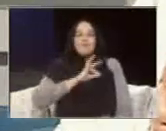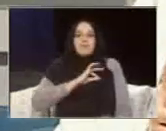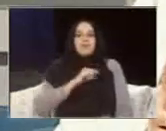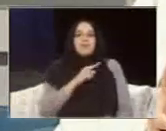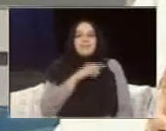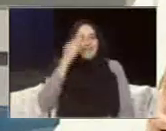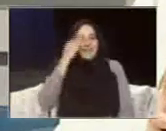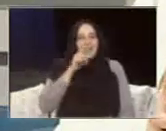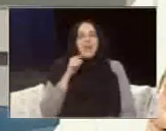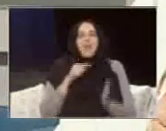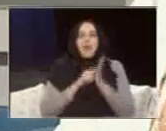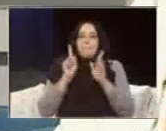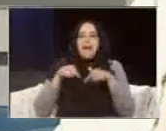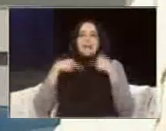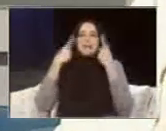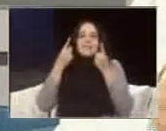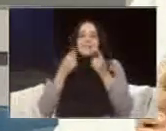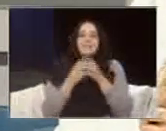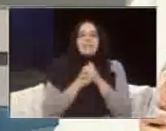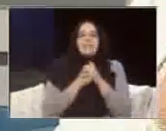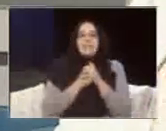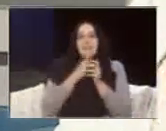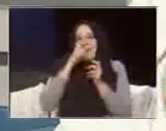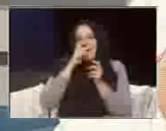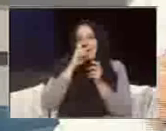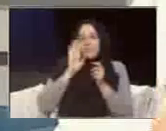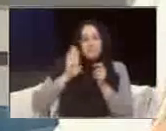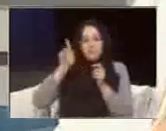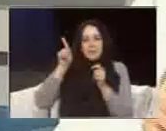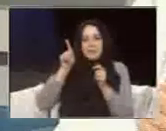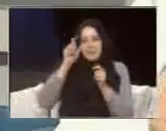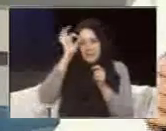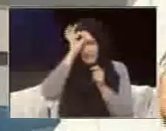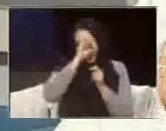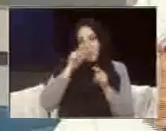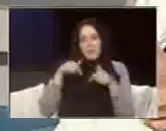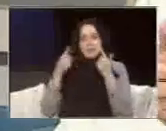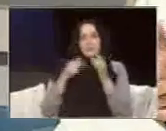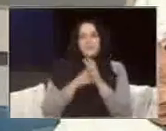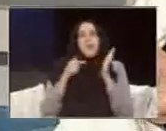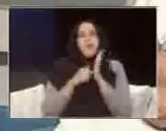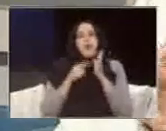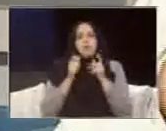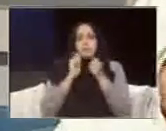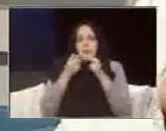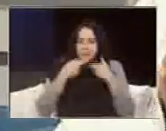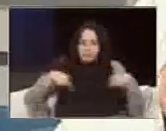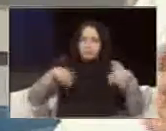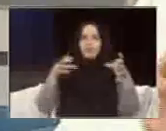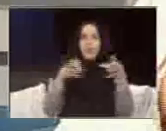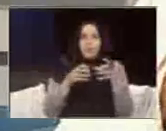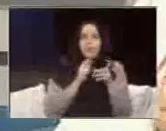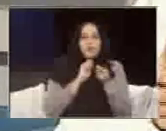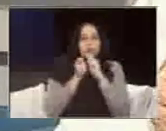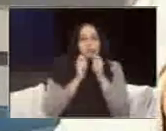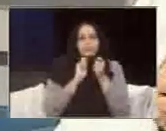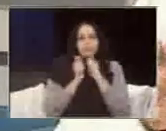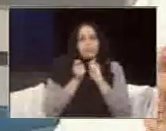إلى الحجاز ليأخذ العلوم. فهو يروي قلت يعني كلما جلس إلى حلقة يقول يعني هذه خلاص يعني